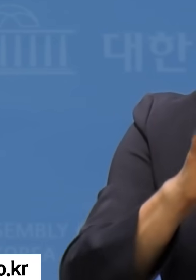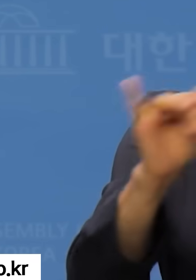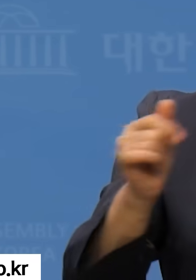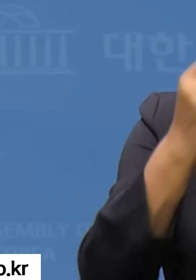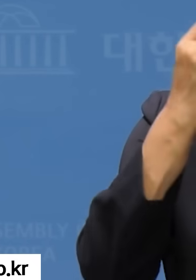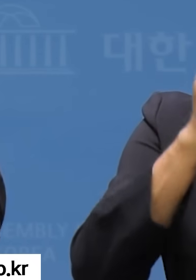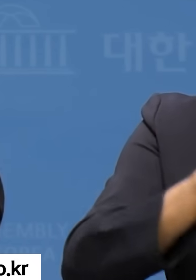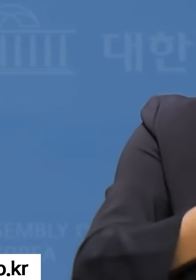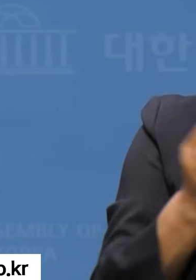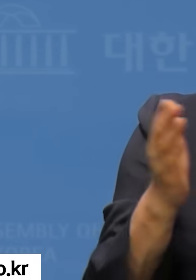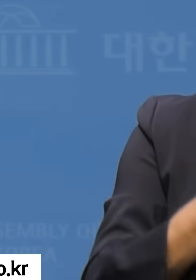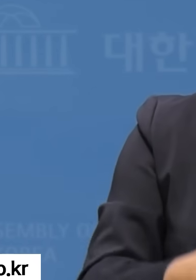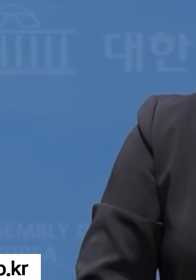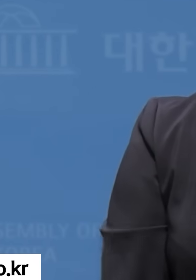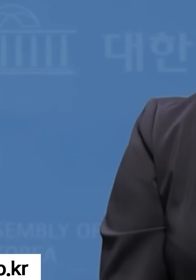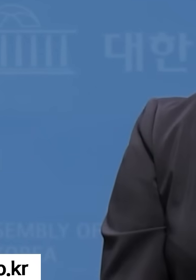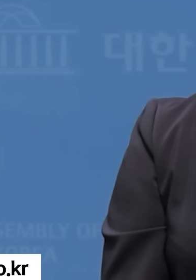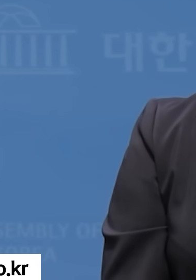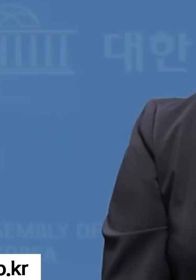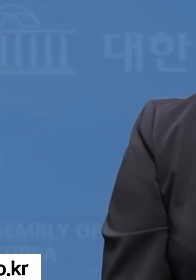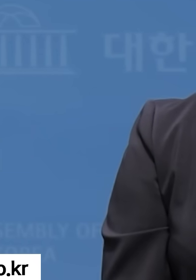국민께 밝혀주시기를 바랍니다.